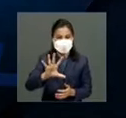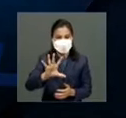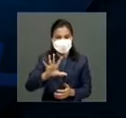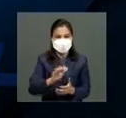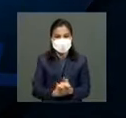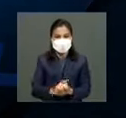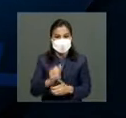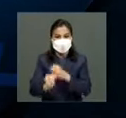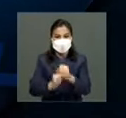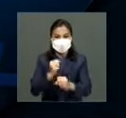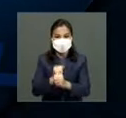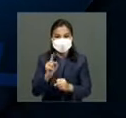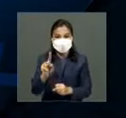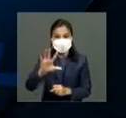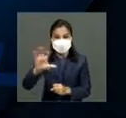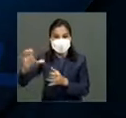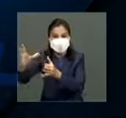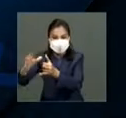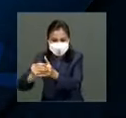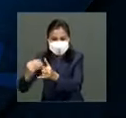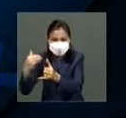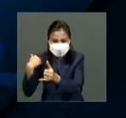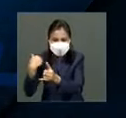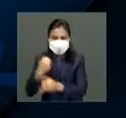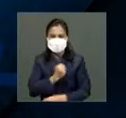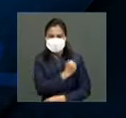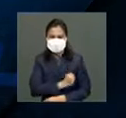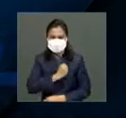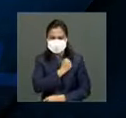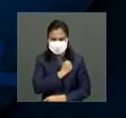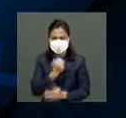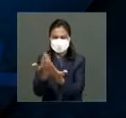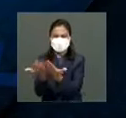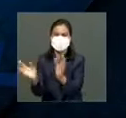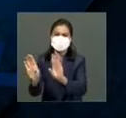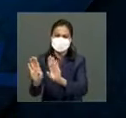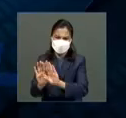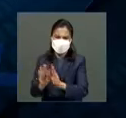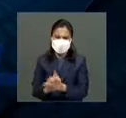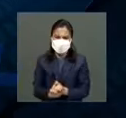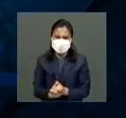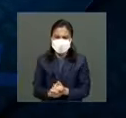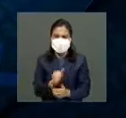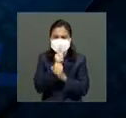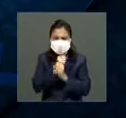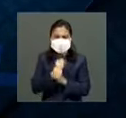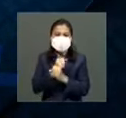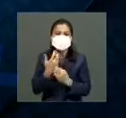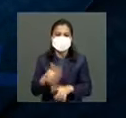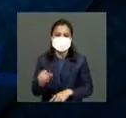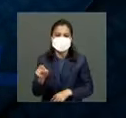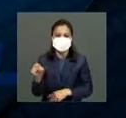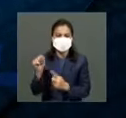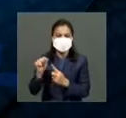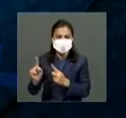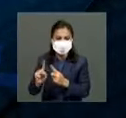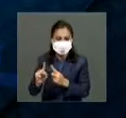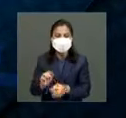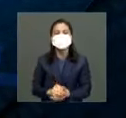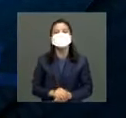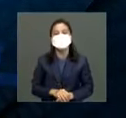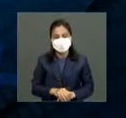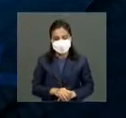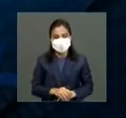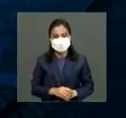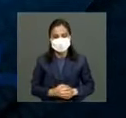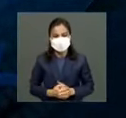นอายุ100ปีอยู่ด้วยนะครับก็ขอแสดงความเสียใจกับญาติด้วยนะครับท่านก็อยู่ในกลุ่มของผู้สูงอายุด้วย